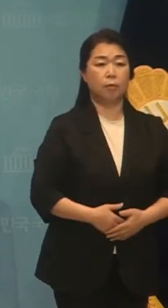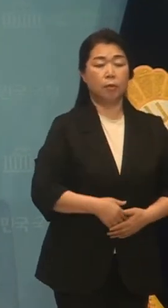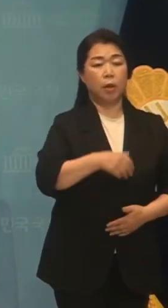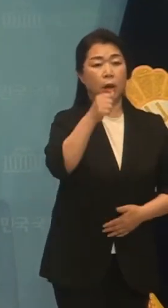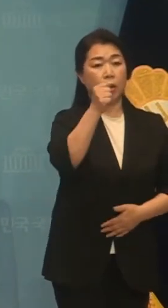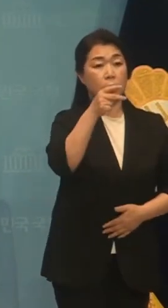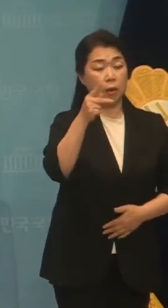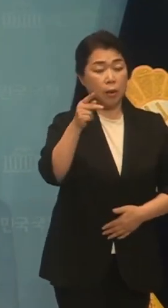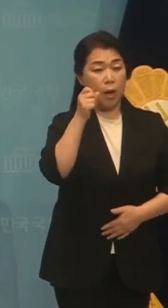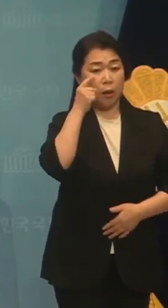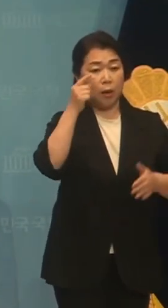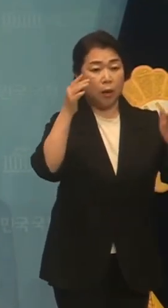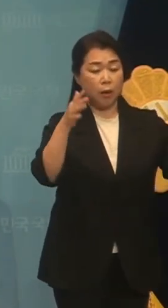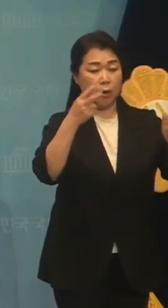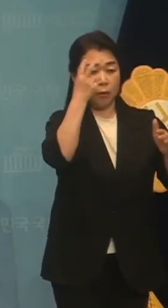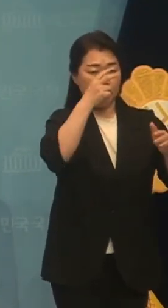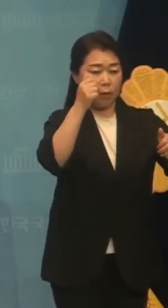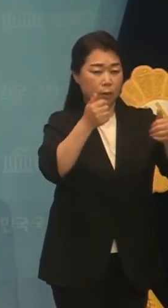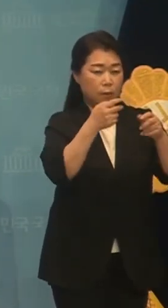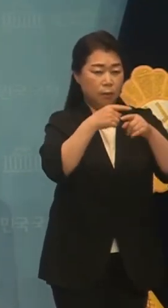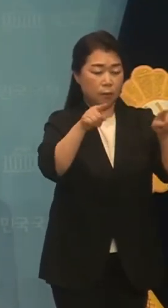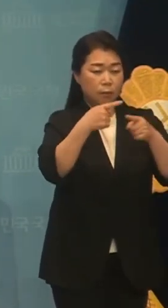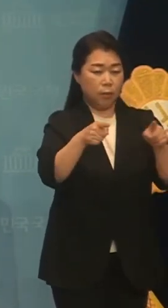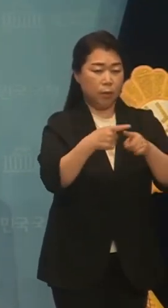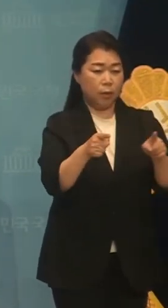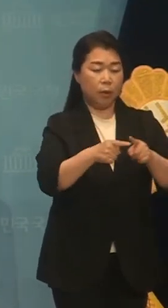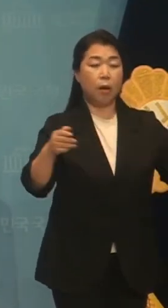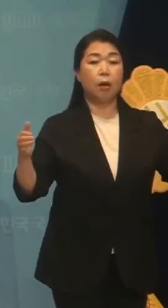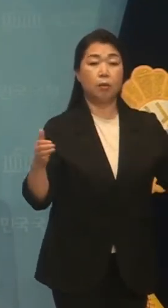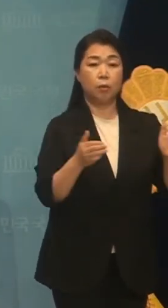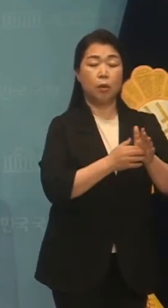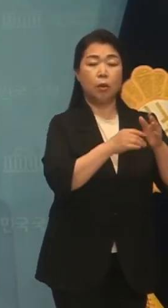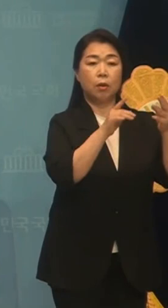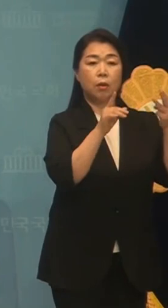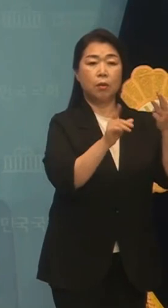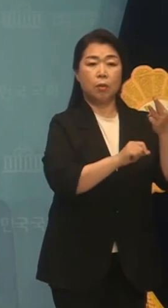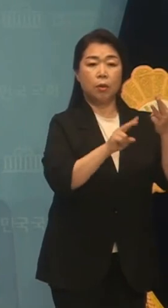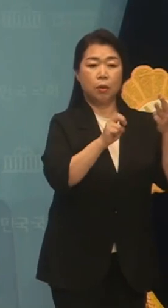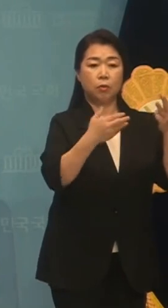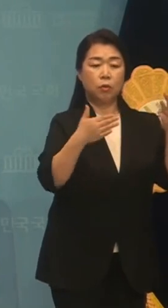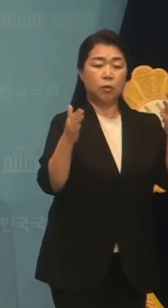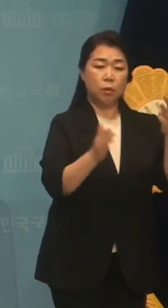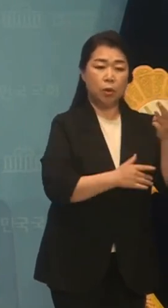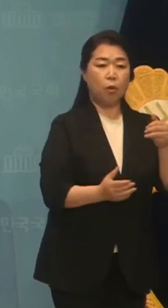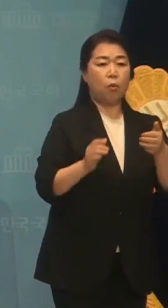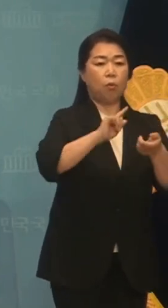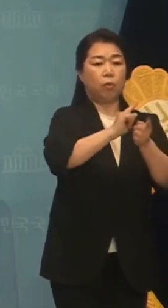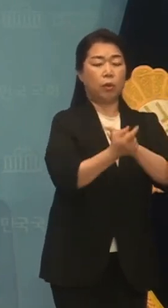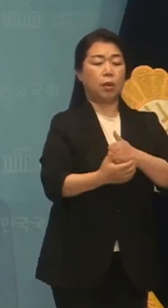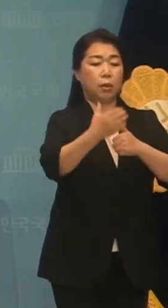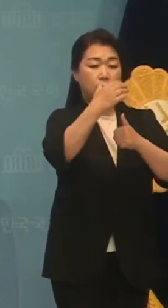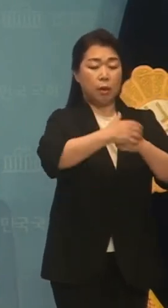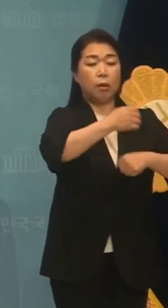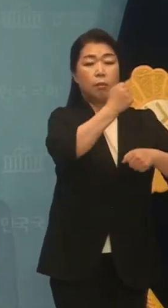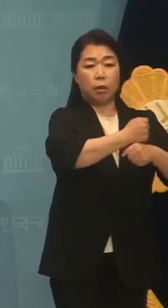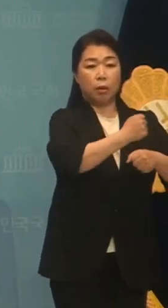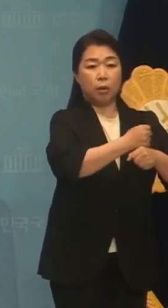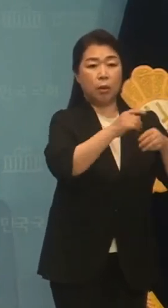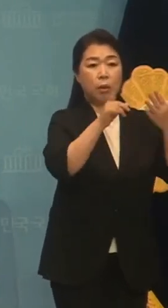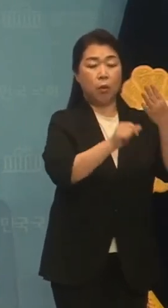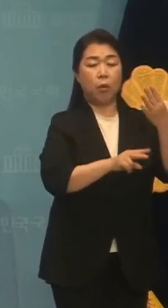SK바이오사이언스는 한 달간의 심사 과정을 거쳐서 3월 29일 아스트라제네카 백신의 위탁 생산 제조,